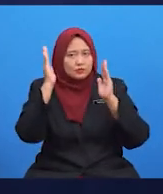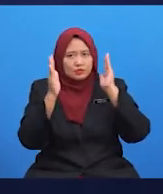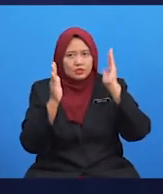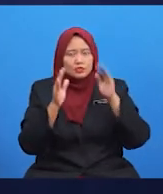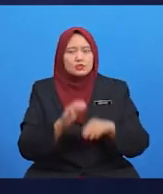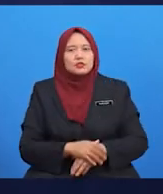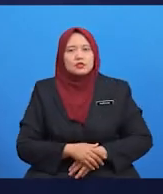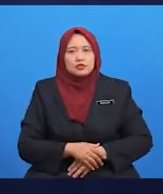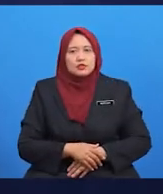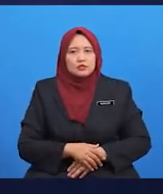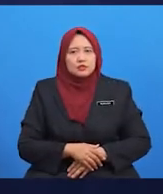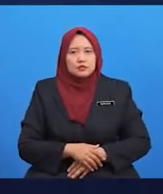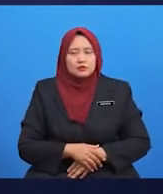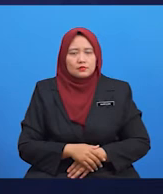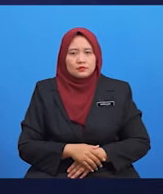estetika bahasa.